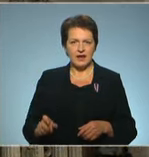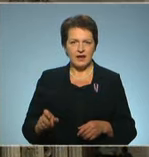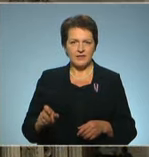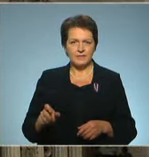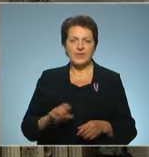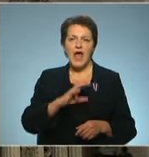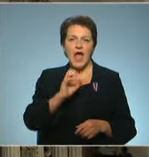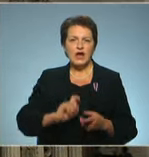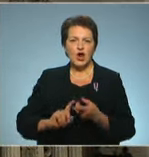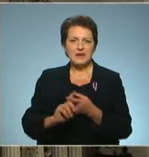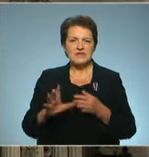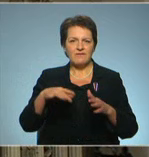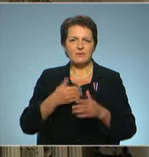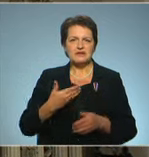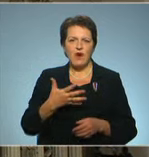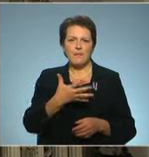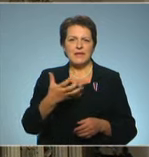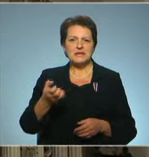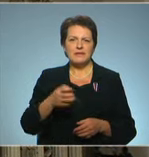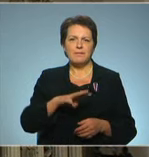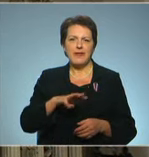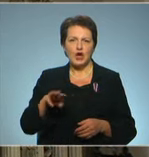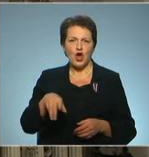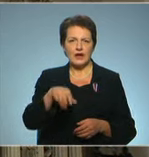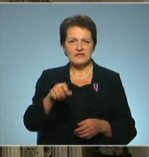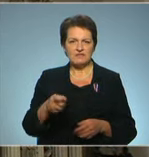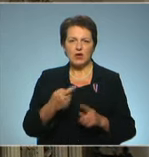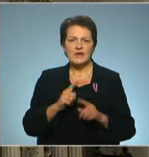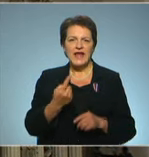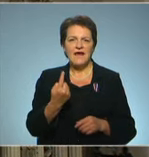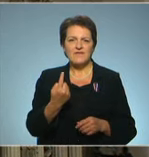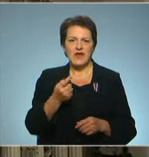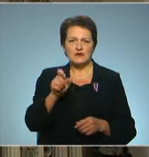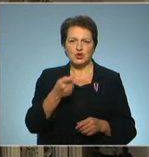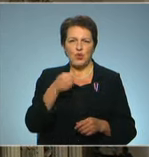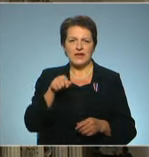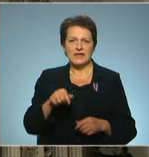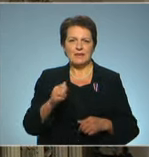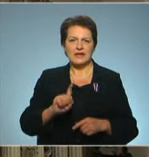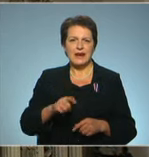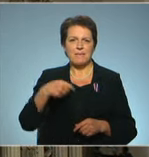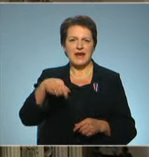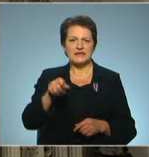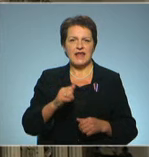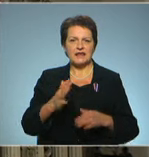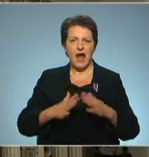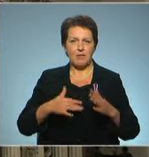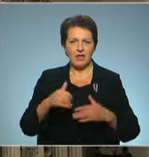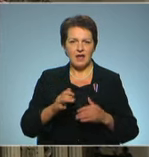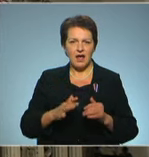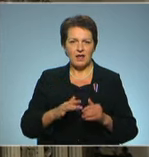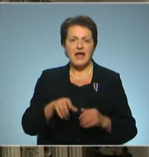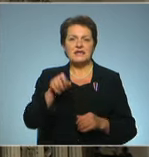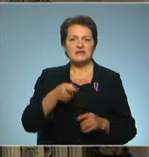Eiropas Savienībā dzīvo 500 miljoniem cilvēku, un tikai viens no tiem ir prezidenta amatā. Cilvēks tādā